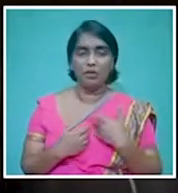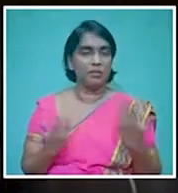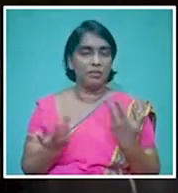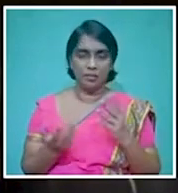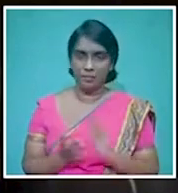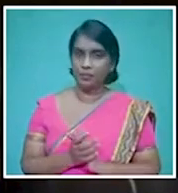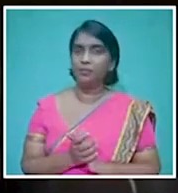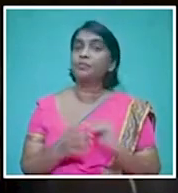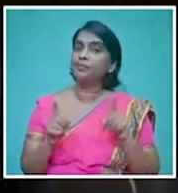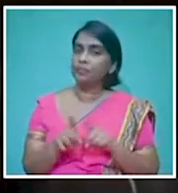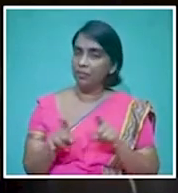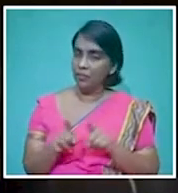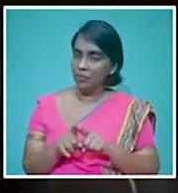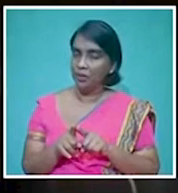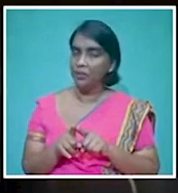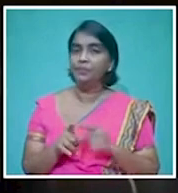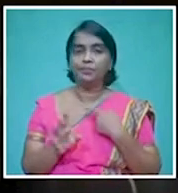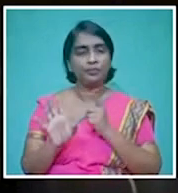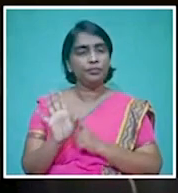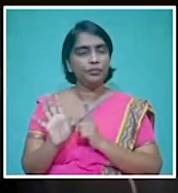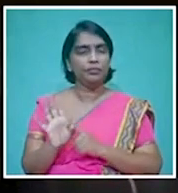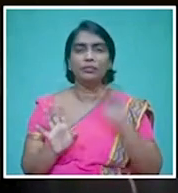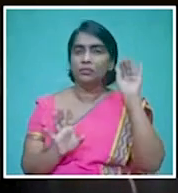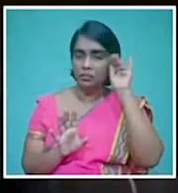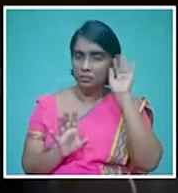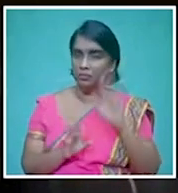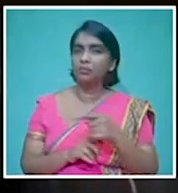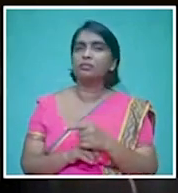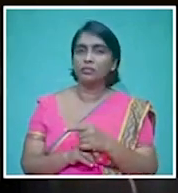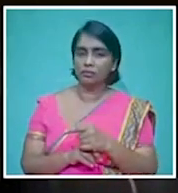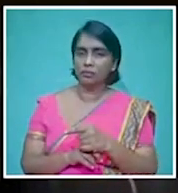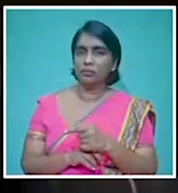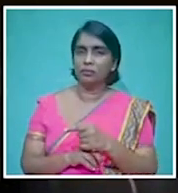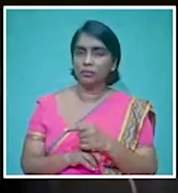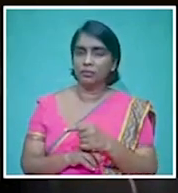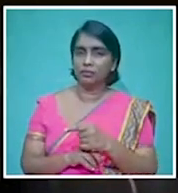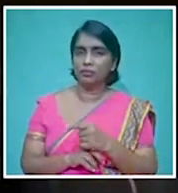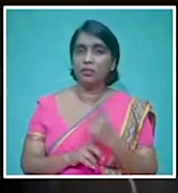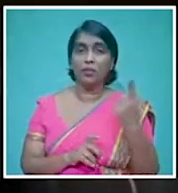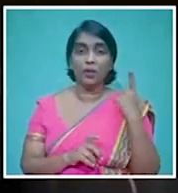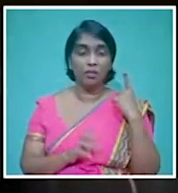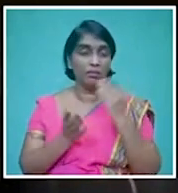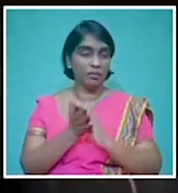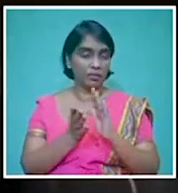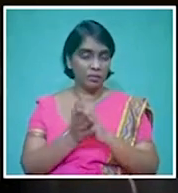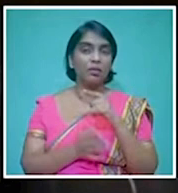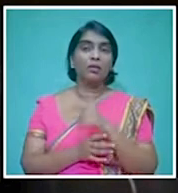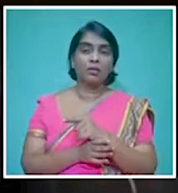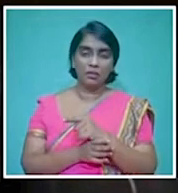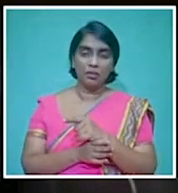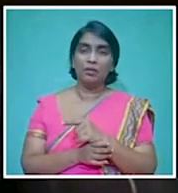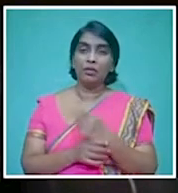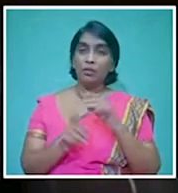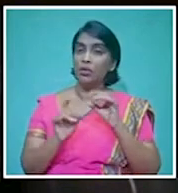බෑ. ඒ වගේම අපිට නිතර අහන්න තියෙන දෙයක් තමයි ආරක්ෂක සේවාවේ එම ඒ